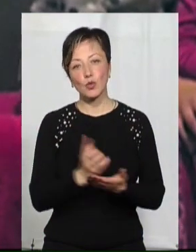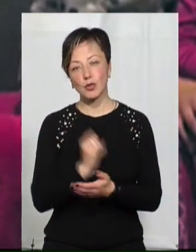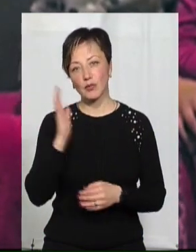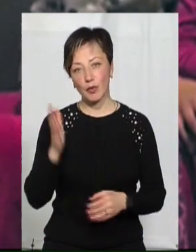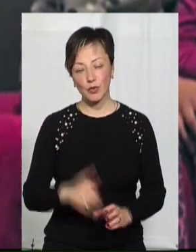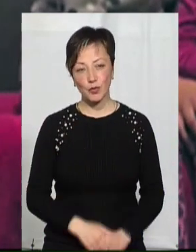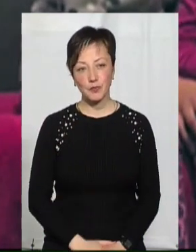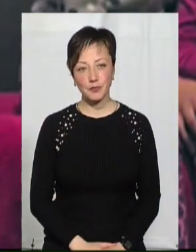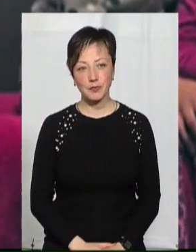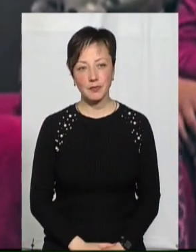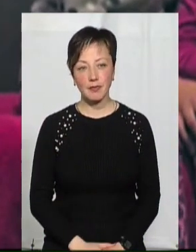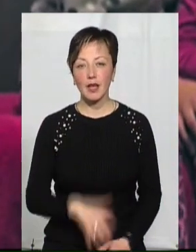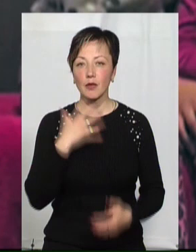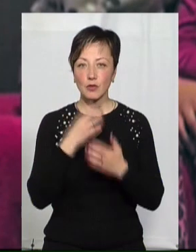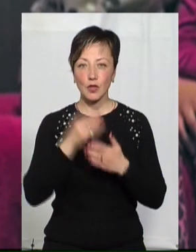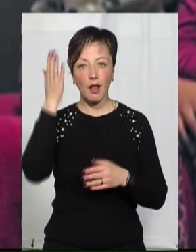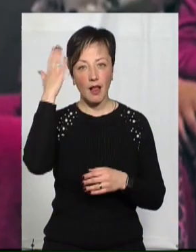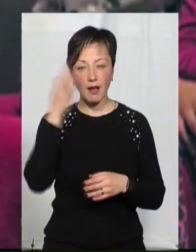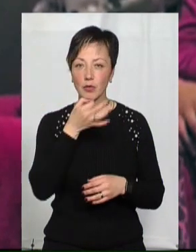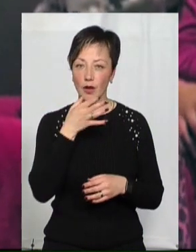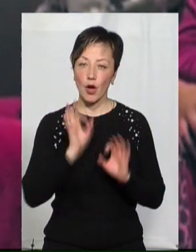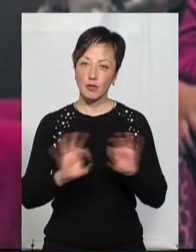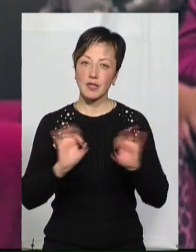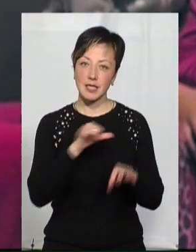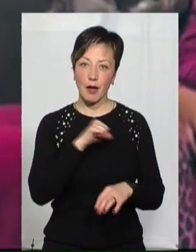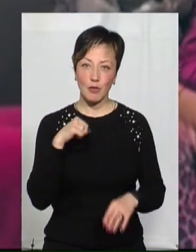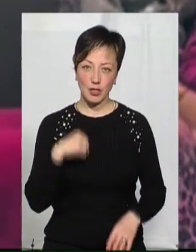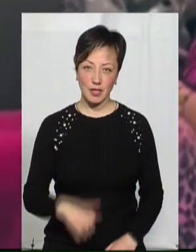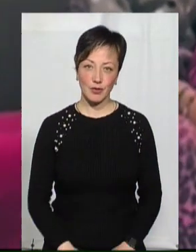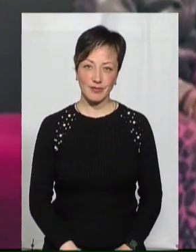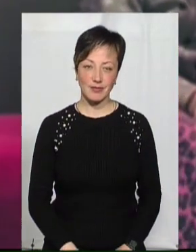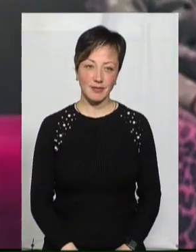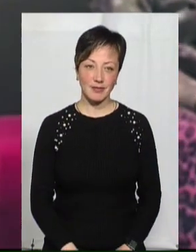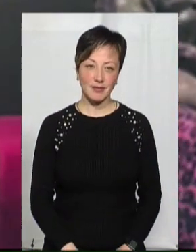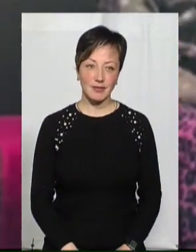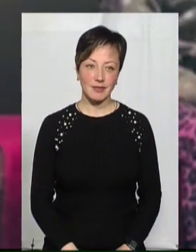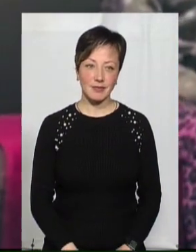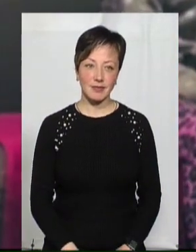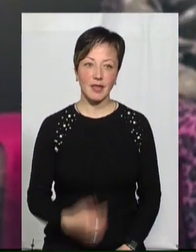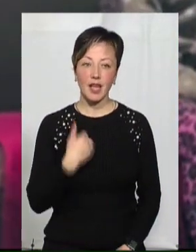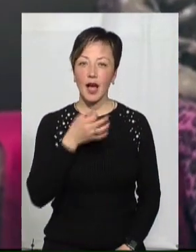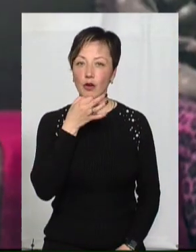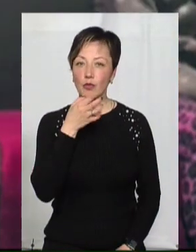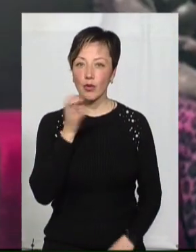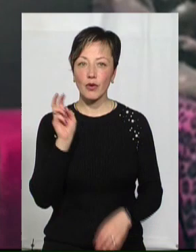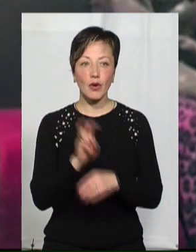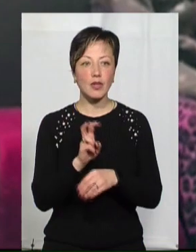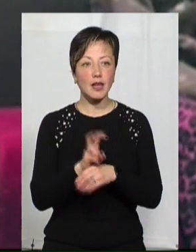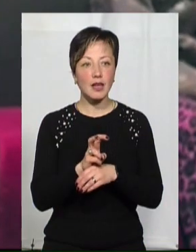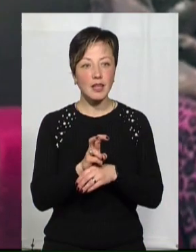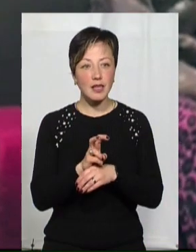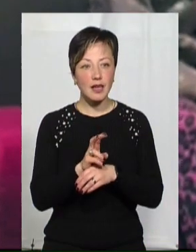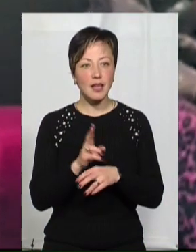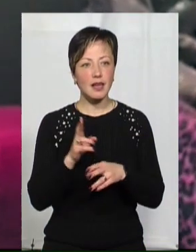майбутньому. Про свої таланти або вподобання вони розповідають самостійно. Я люблю ходити на гуртах